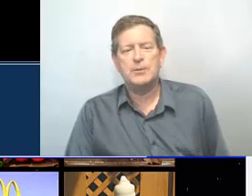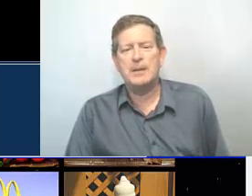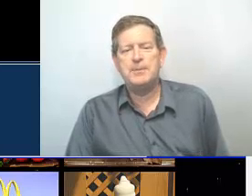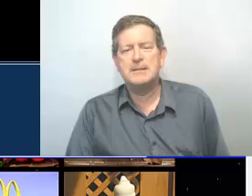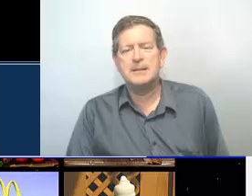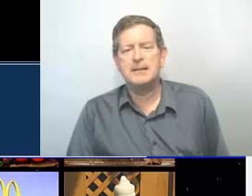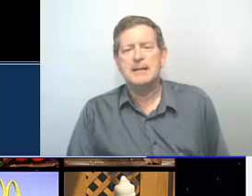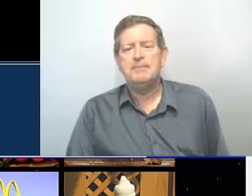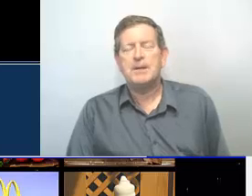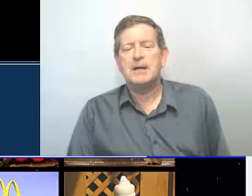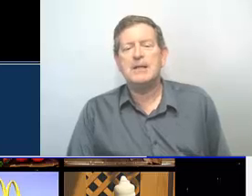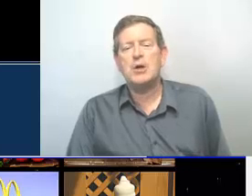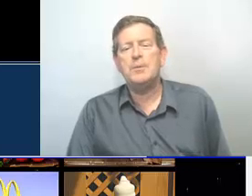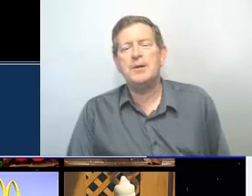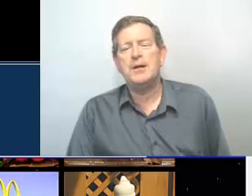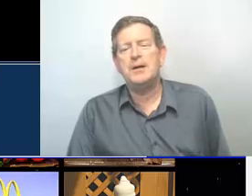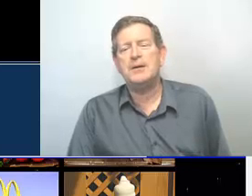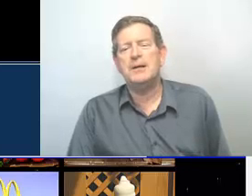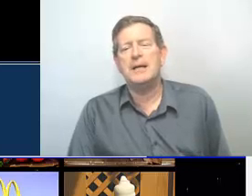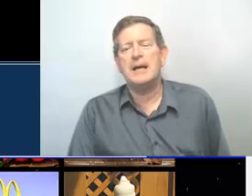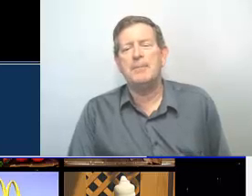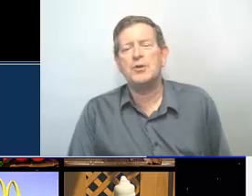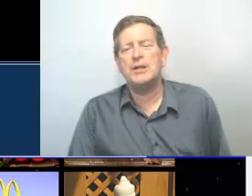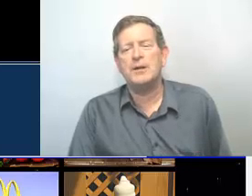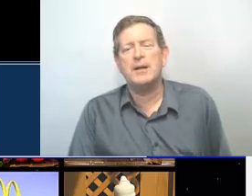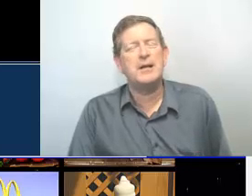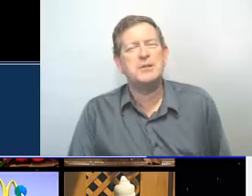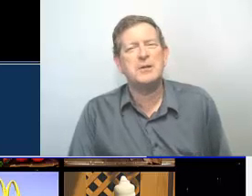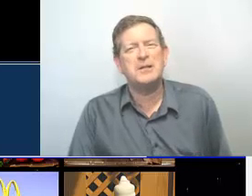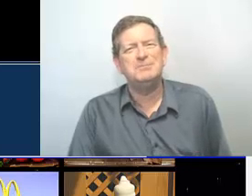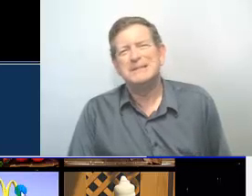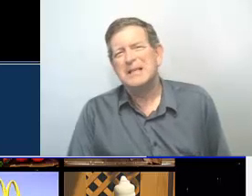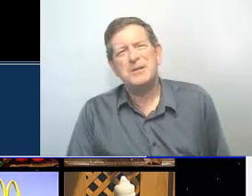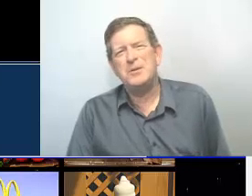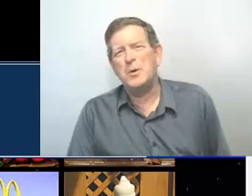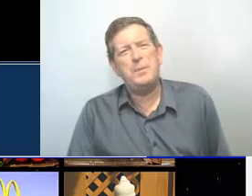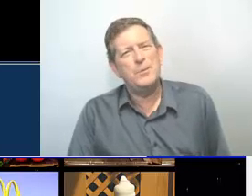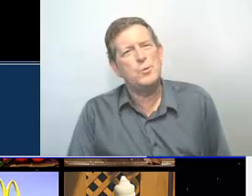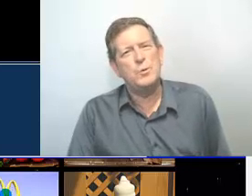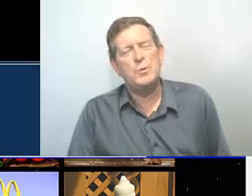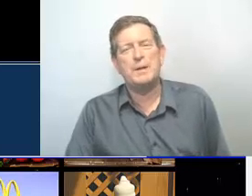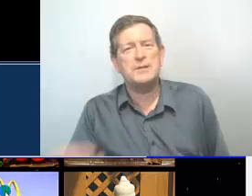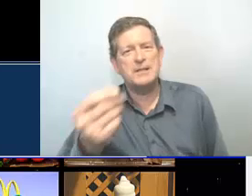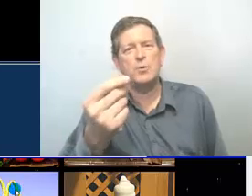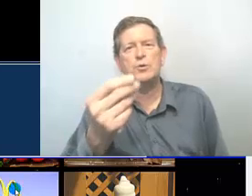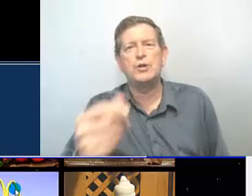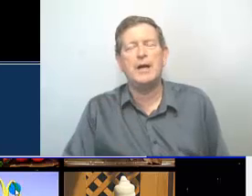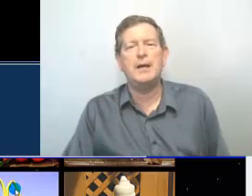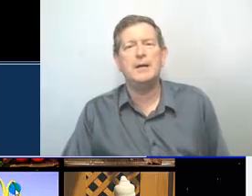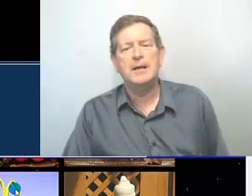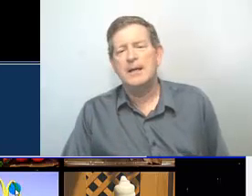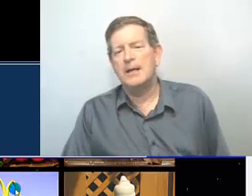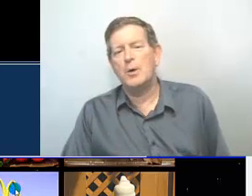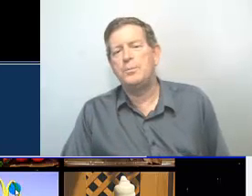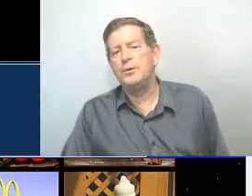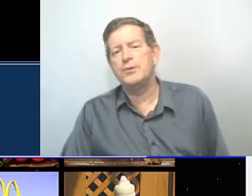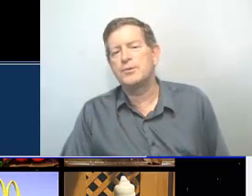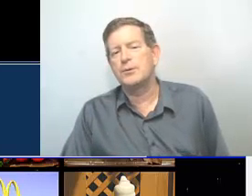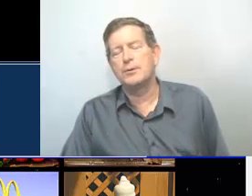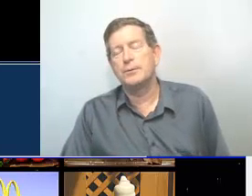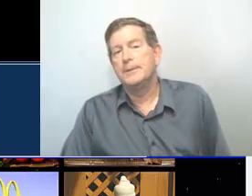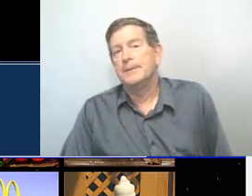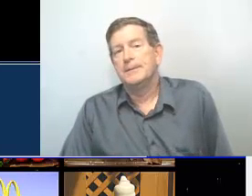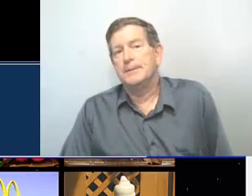je mange de la pizza. Les hamburgers et manger dans des restaurants, non, pas beaucoup parce que ça coûte cher et